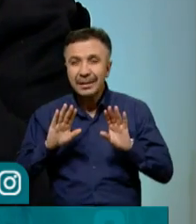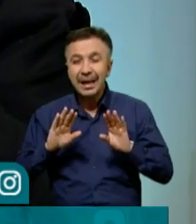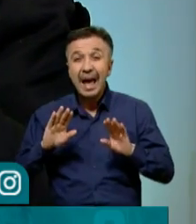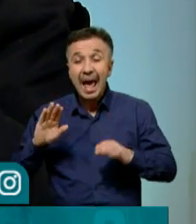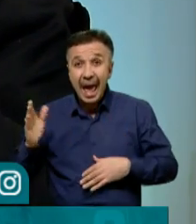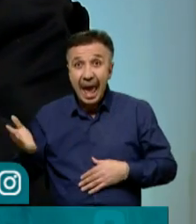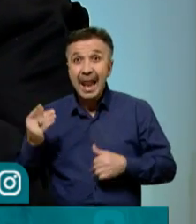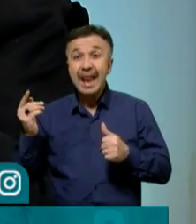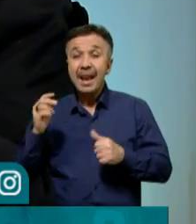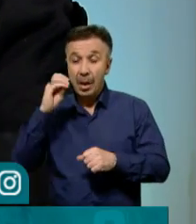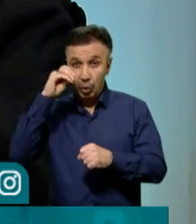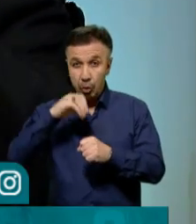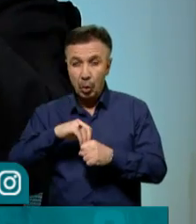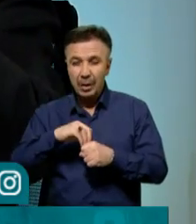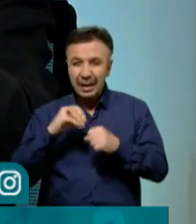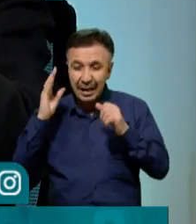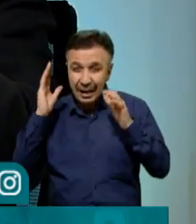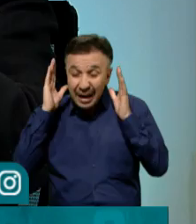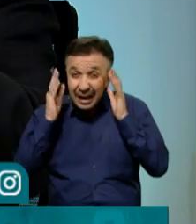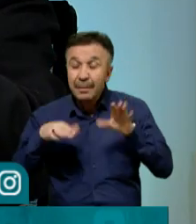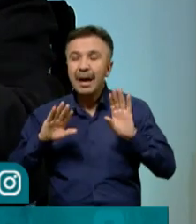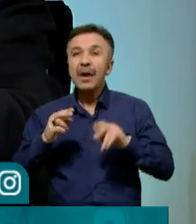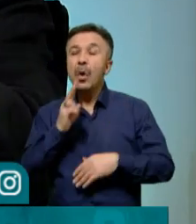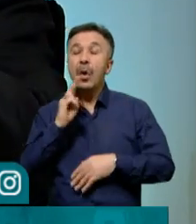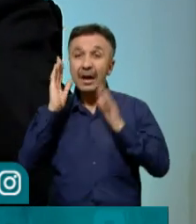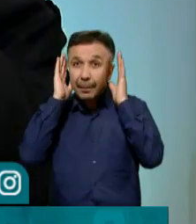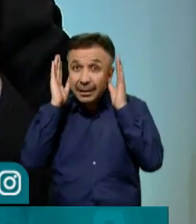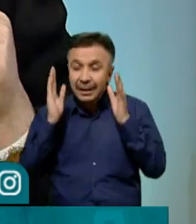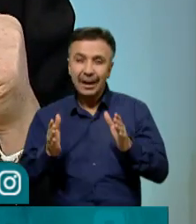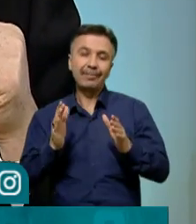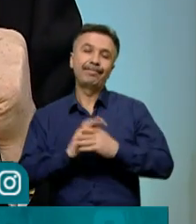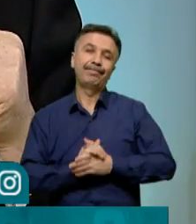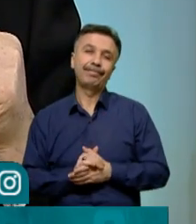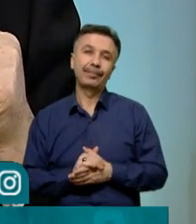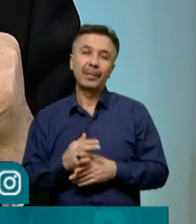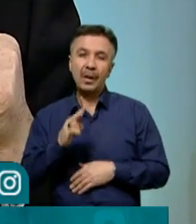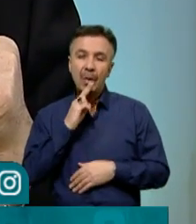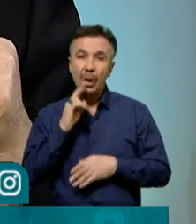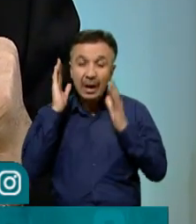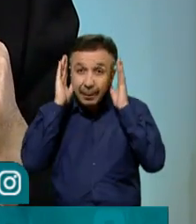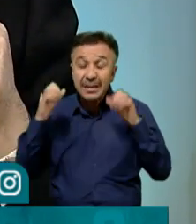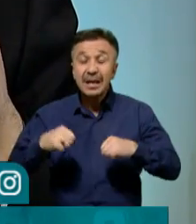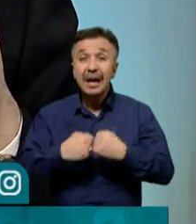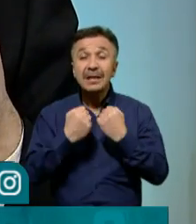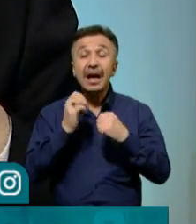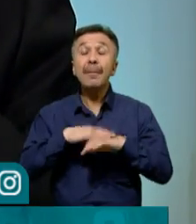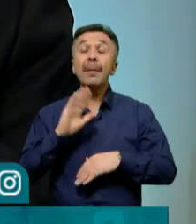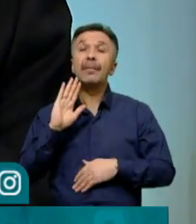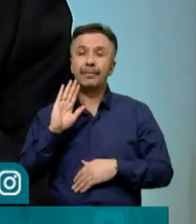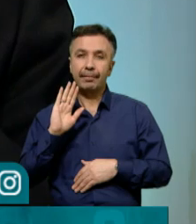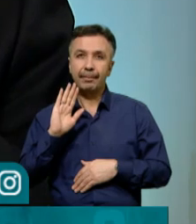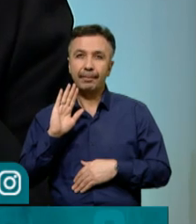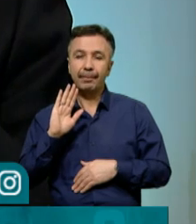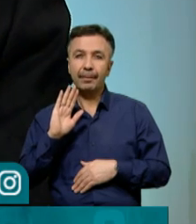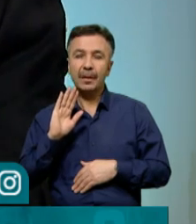öğle namazı kılalım. En son kılınmayan öğle namazı. Bak. Öğle namazını kaza edelim demiyor. Bak zuhru ehir,